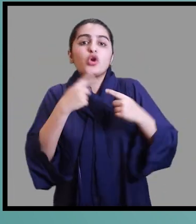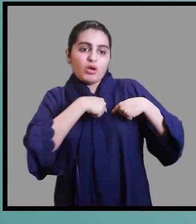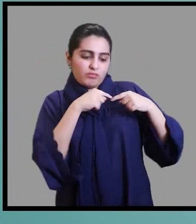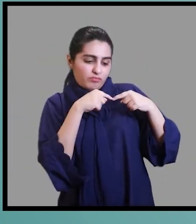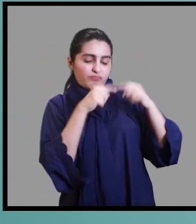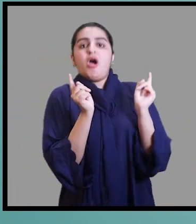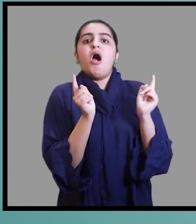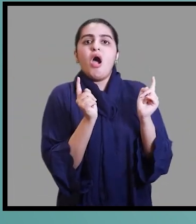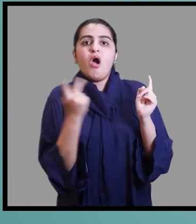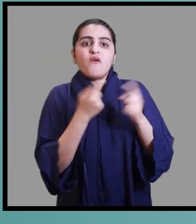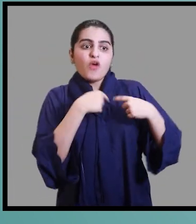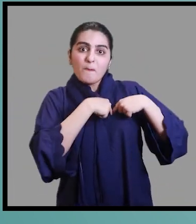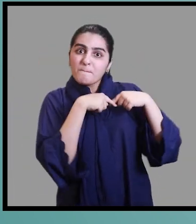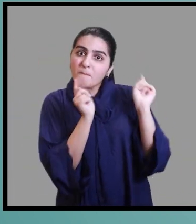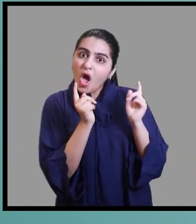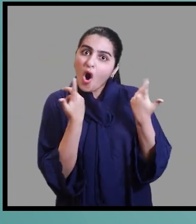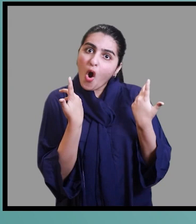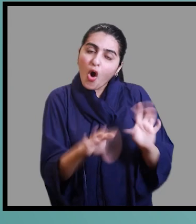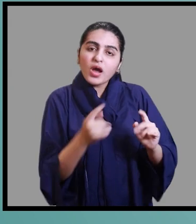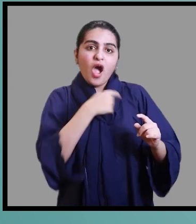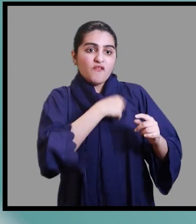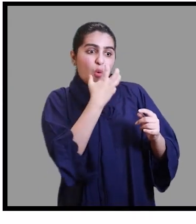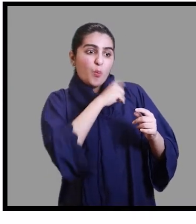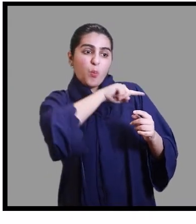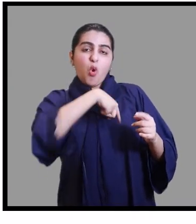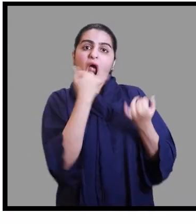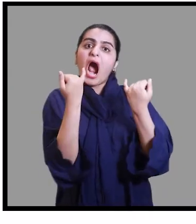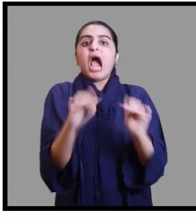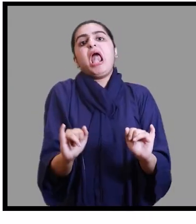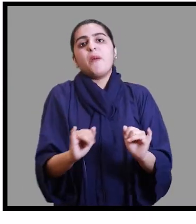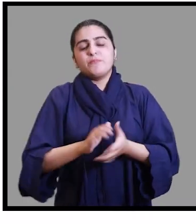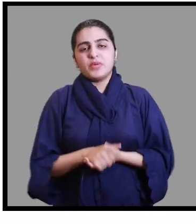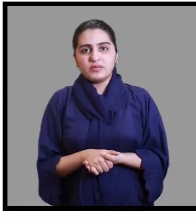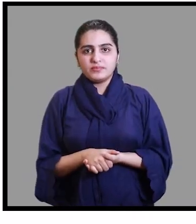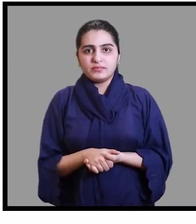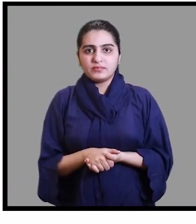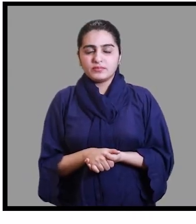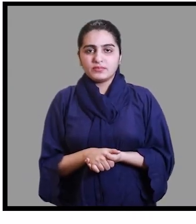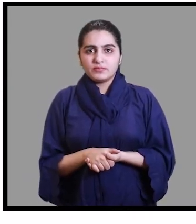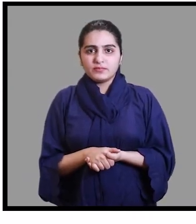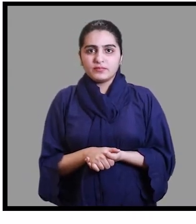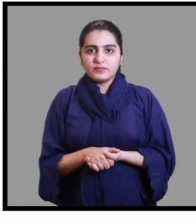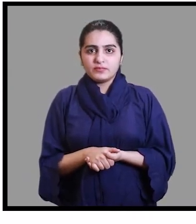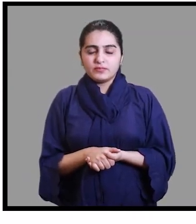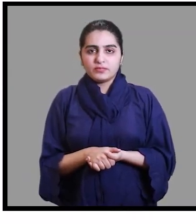तार, थोड़ा अगर इस पर स्ट्रेच पड़े ये ब्रेक हो जाए तो पूरा सिस्टम ब्रेक हो सकता है।